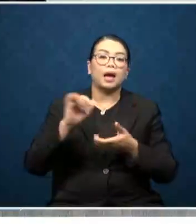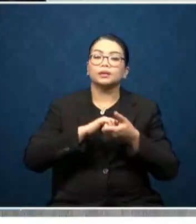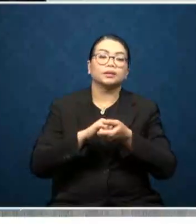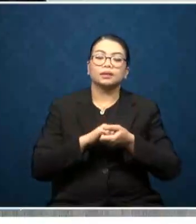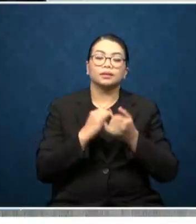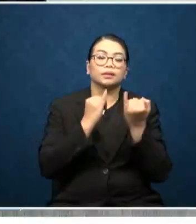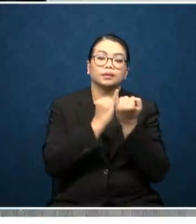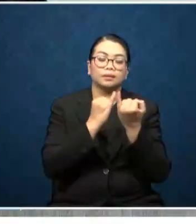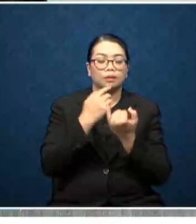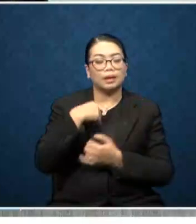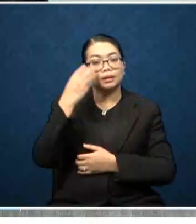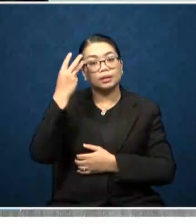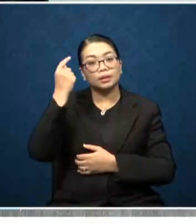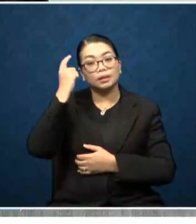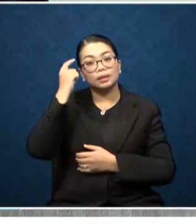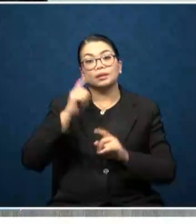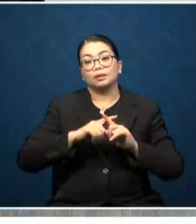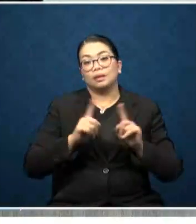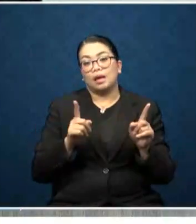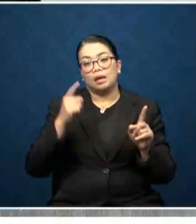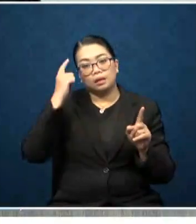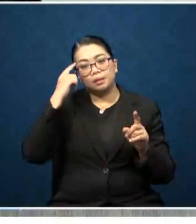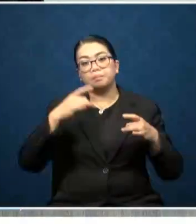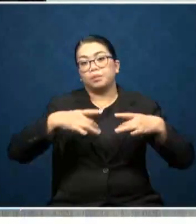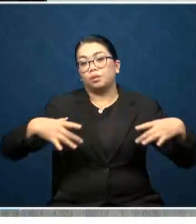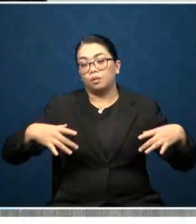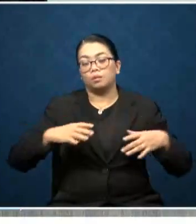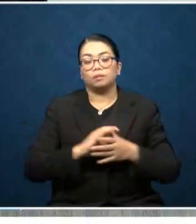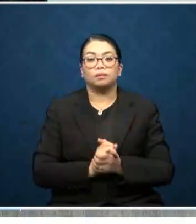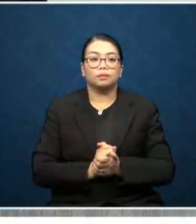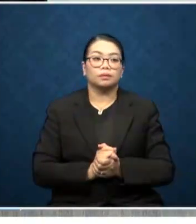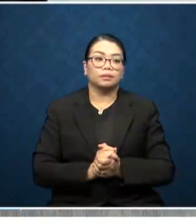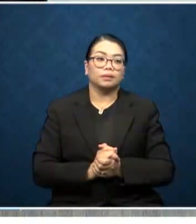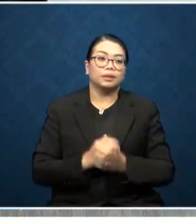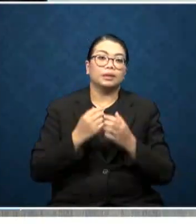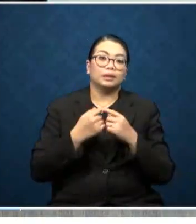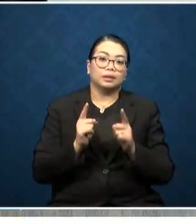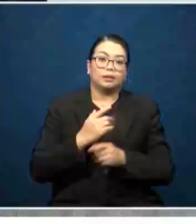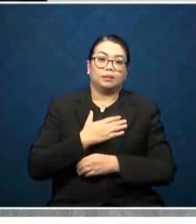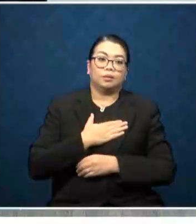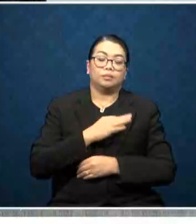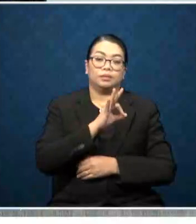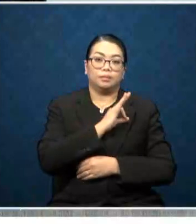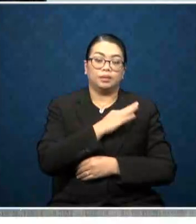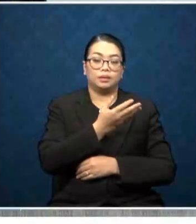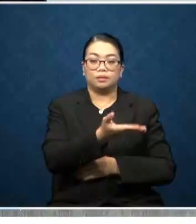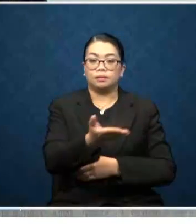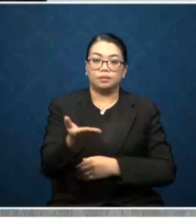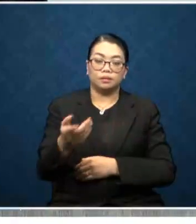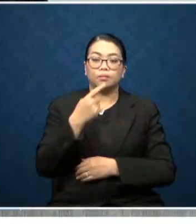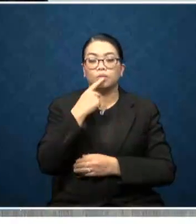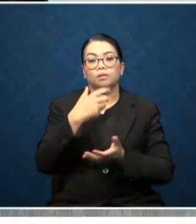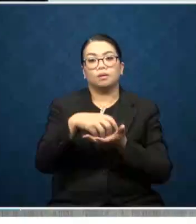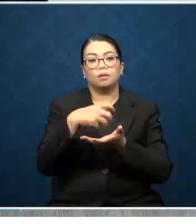มีความเห็นบางอย่างที่มันอาจจะไม่ตรงกันอย่างไรก็ตามเอ่อสิ่งที่สมาชิกวิภาหลายๆท่านได้พูด